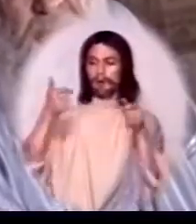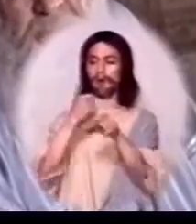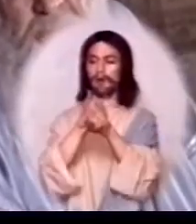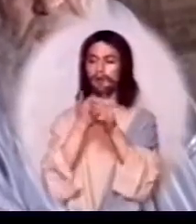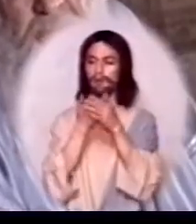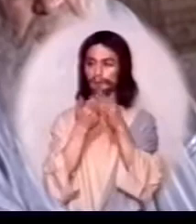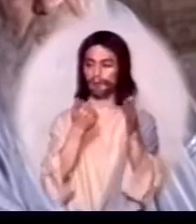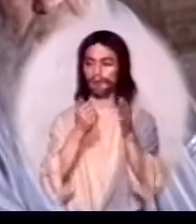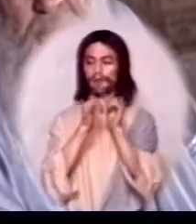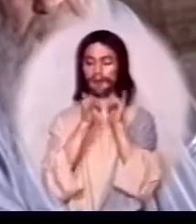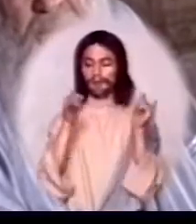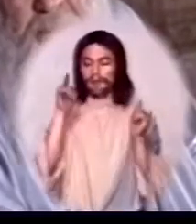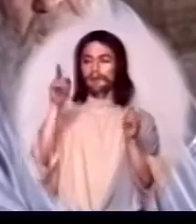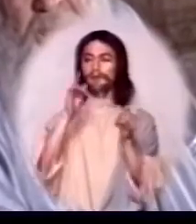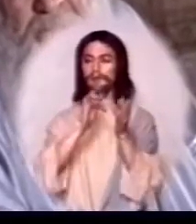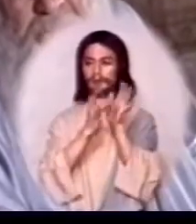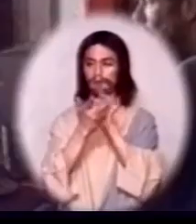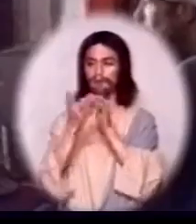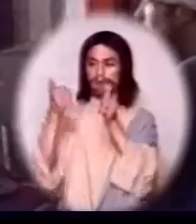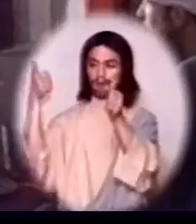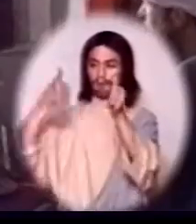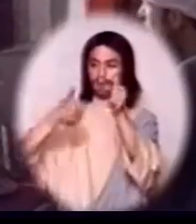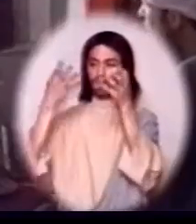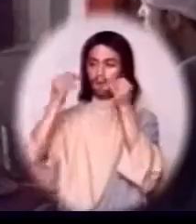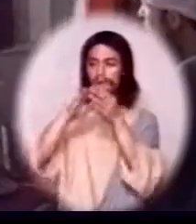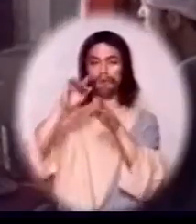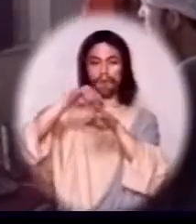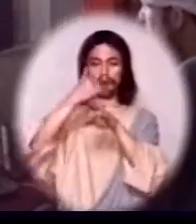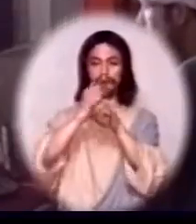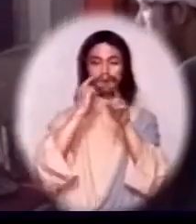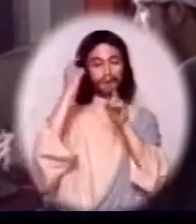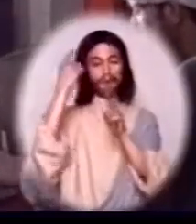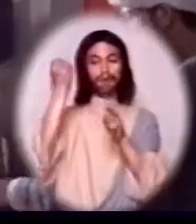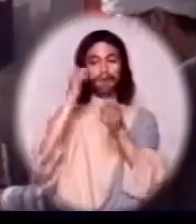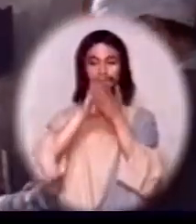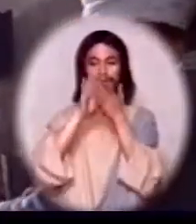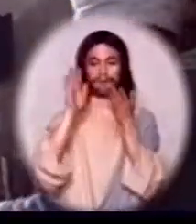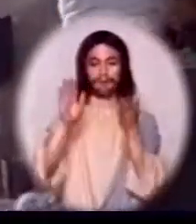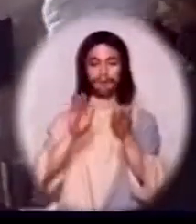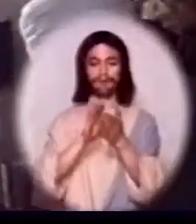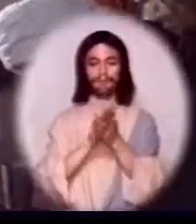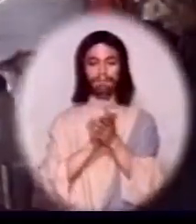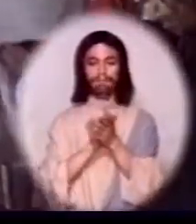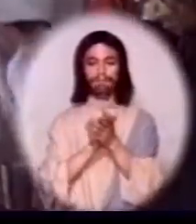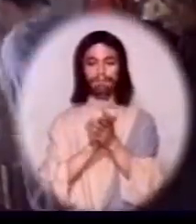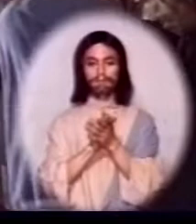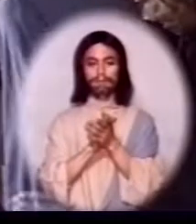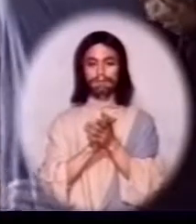늘어나는데 사람들이 그를 경비하고 있어. 그는 왕이라고까지 생각하고 있어.